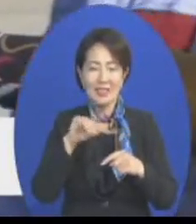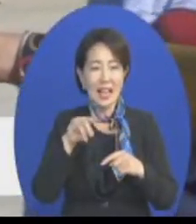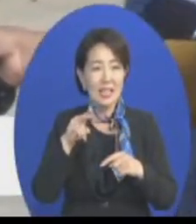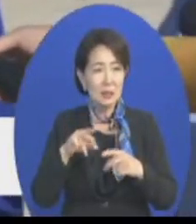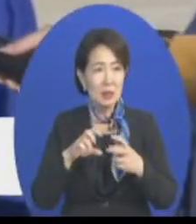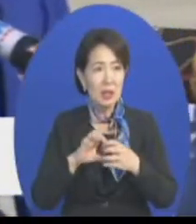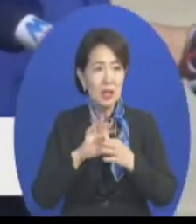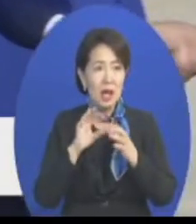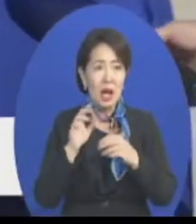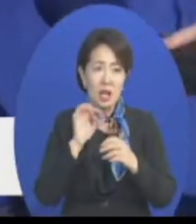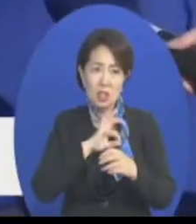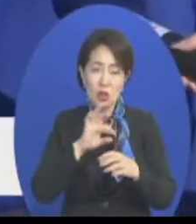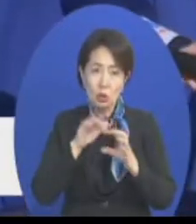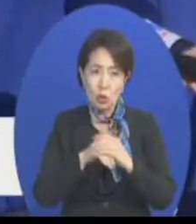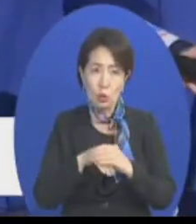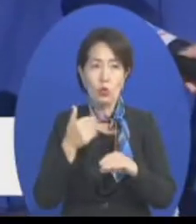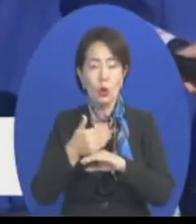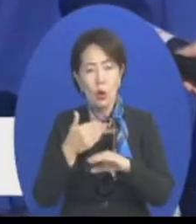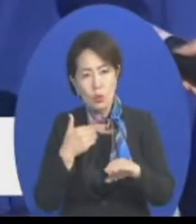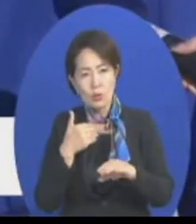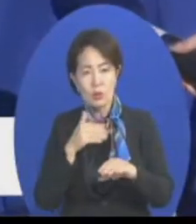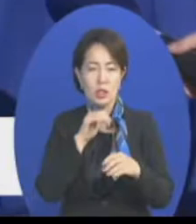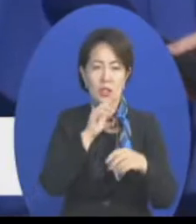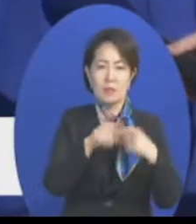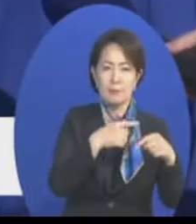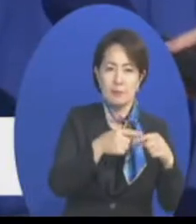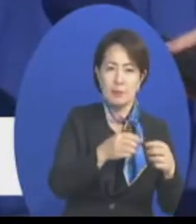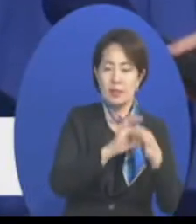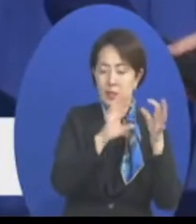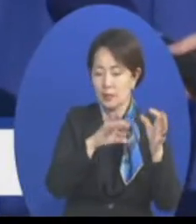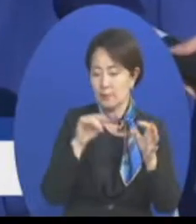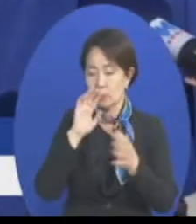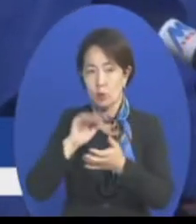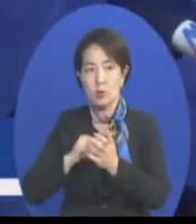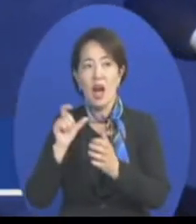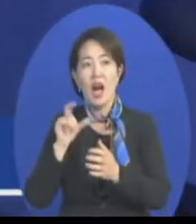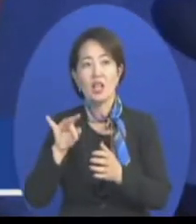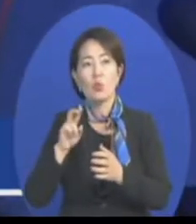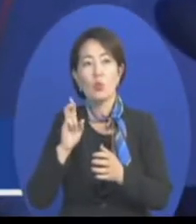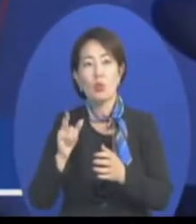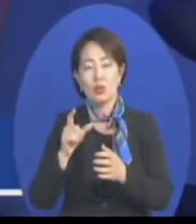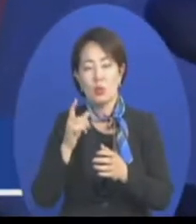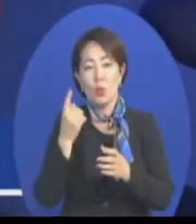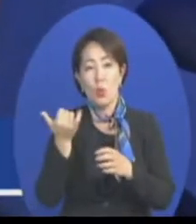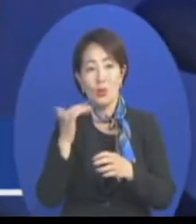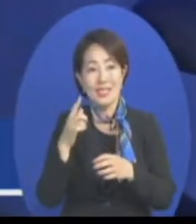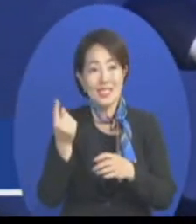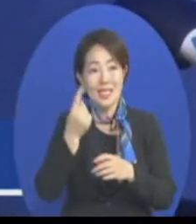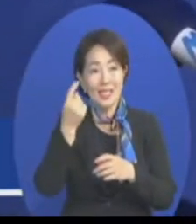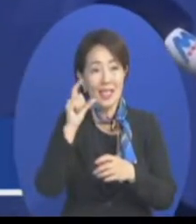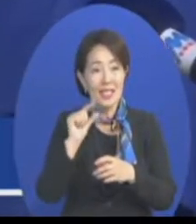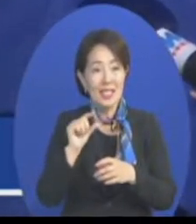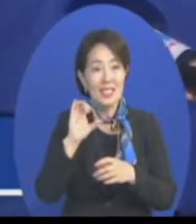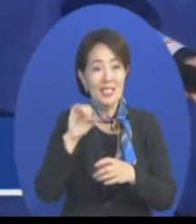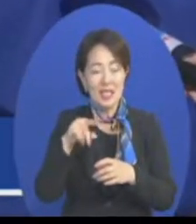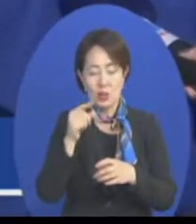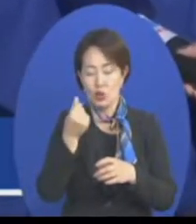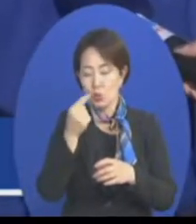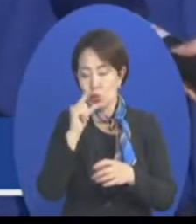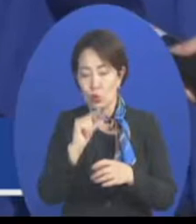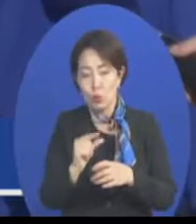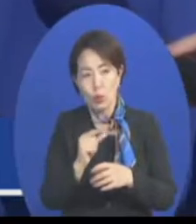байх болох гэж бид нэг наан оруулагд түлдээд байгаа. Тэгэхэд ер нь эрдэнэгийн усан цэвлэлээс өртөвчсөн бас тодорхой хэмжээгээр